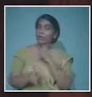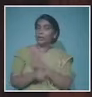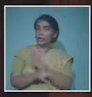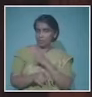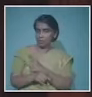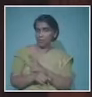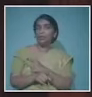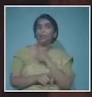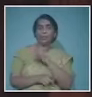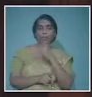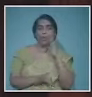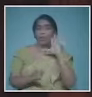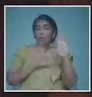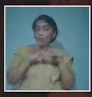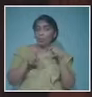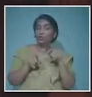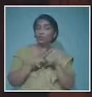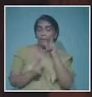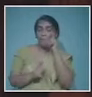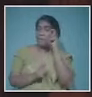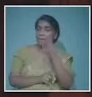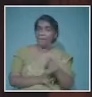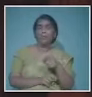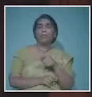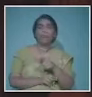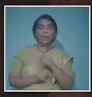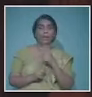ගුරුවරියක් ඒක නිසා දත්ත විශ්ලේෂණය කළ බලන්න